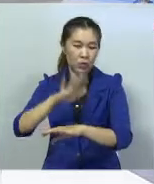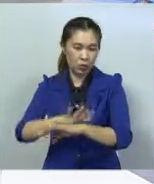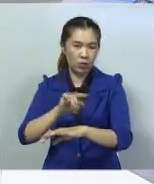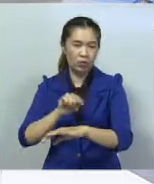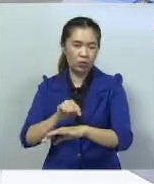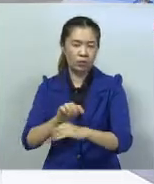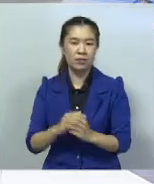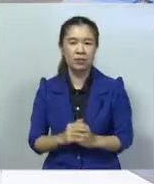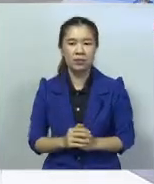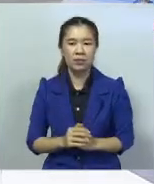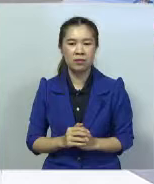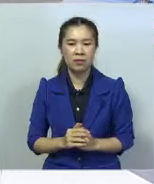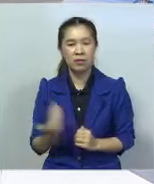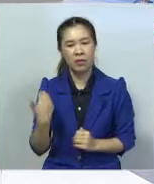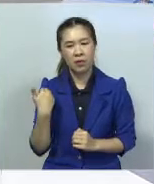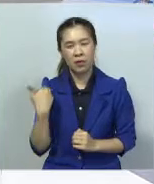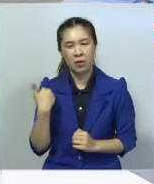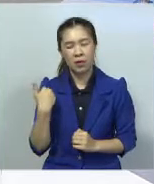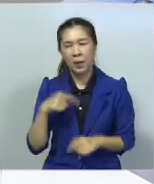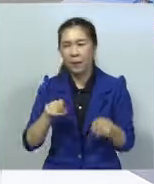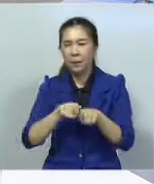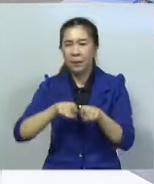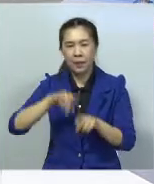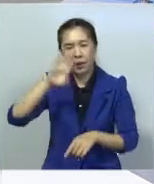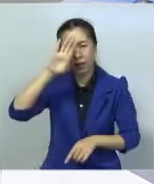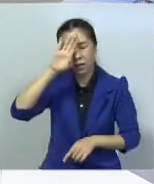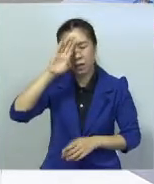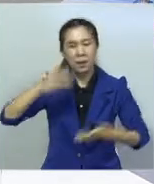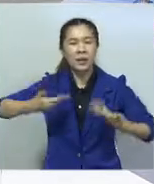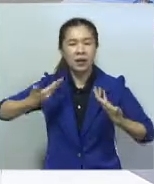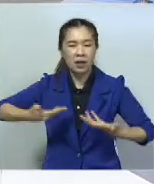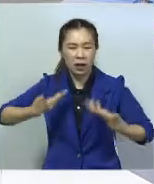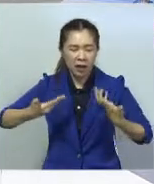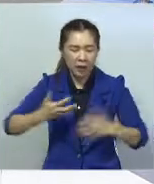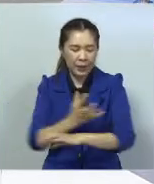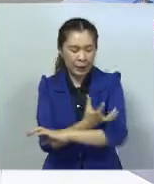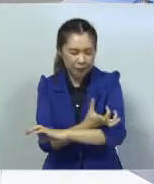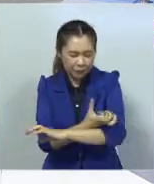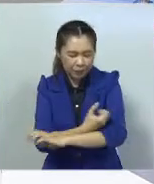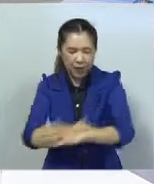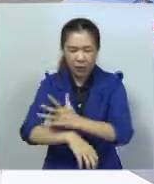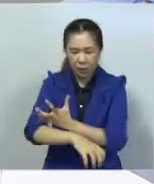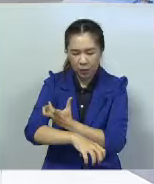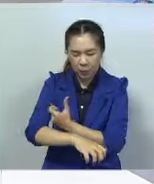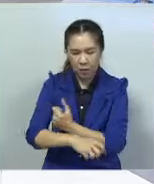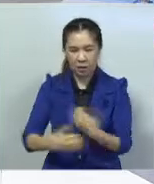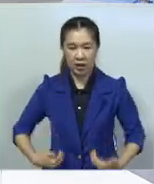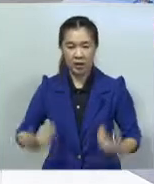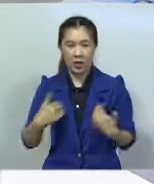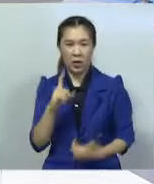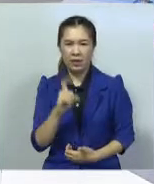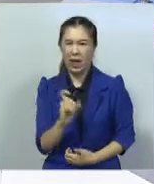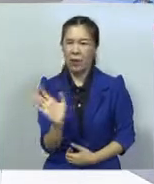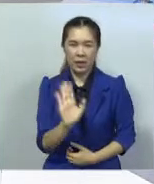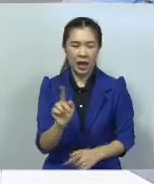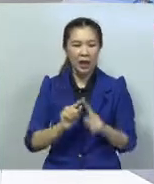าการของโรคนี้นะคะบอกว่าจะมีอาการเหมือนเป็นไข้ปวดเมื่อยปวดข้อแม้ว่าจะเป็นโรคที่ไม่ได้ถึงแก่ชีวิตแต่คุณหม